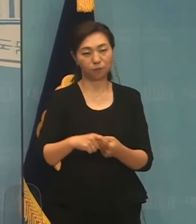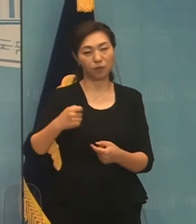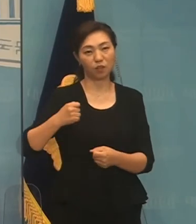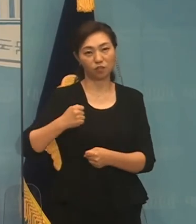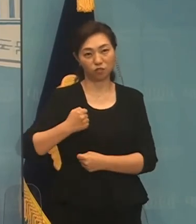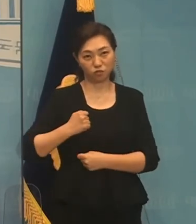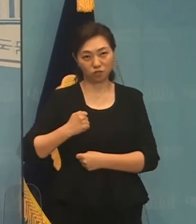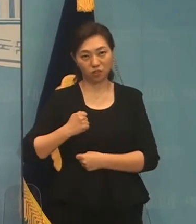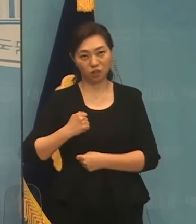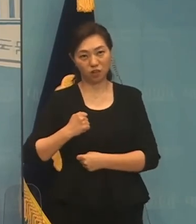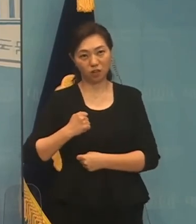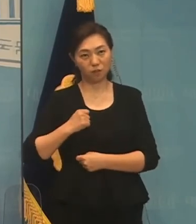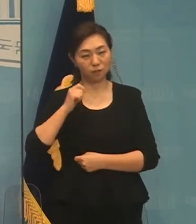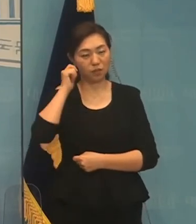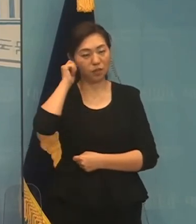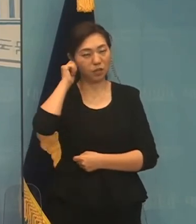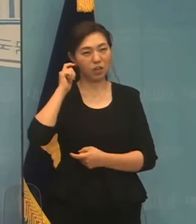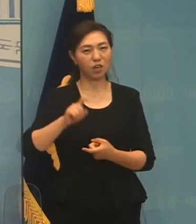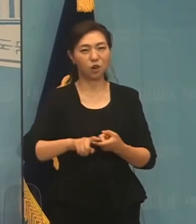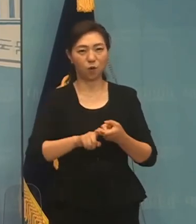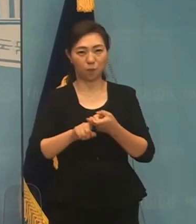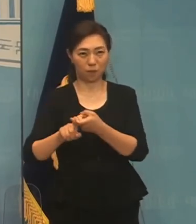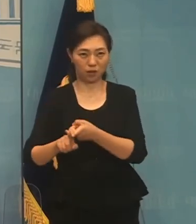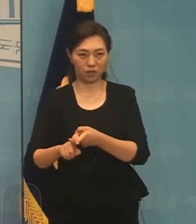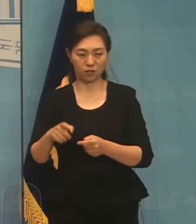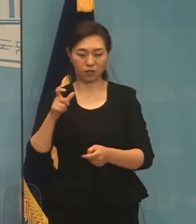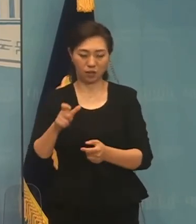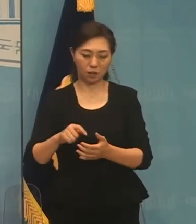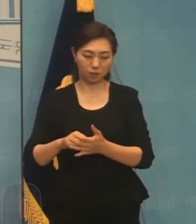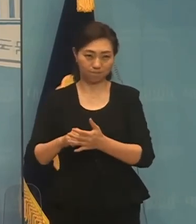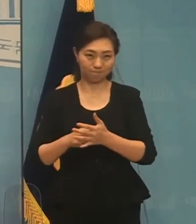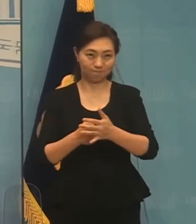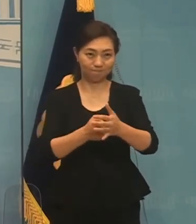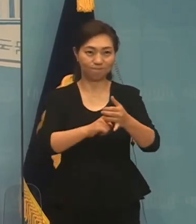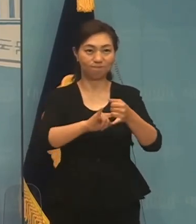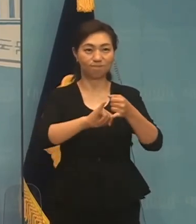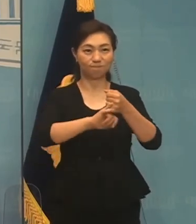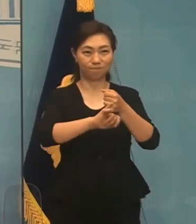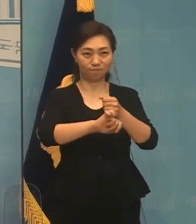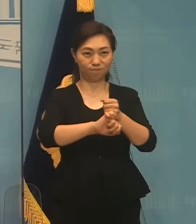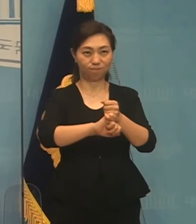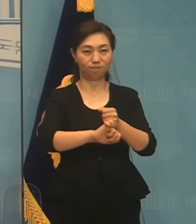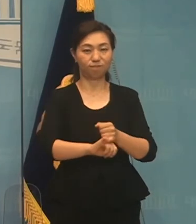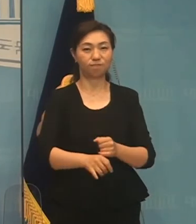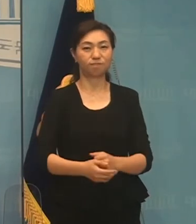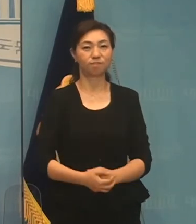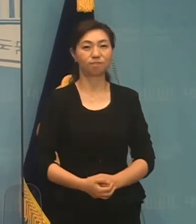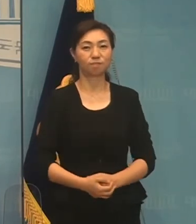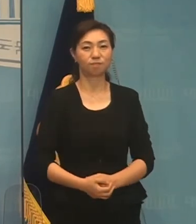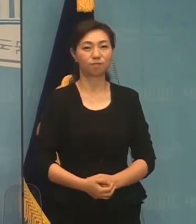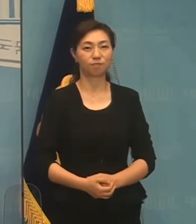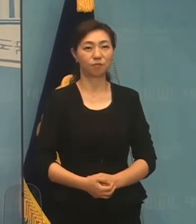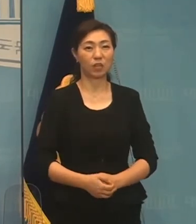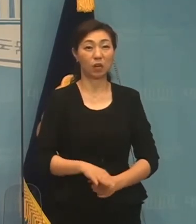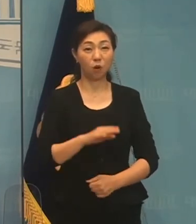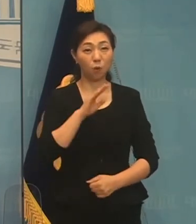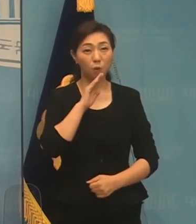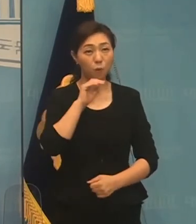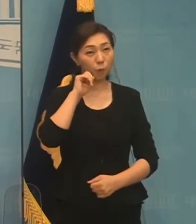군사 동맹을 강하게 추진하겠습니다. 이것이 안 되면